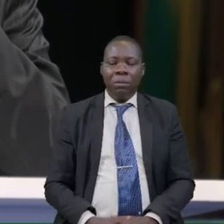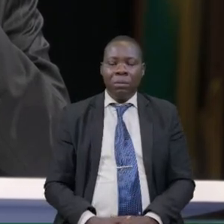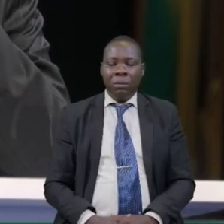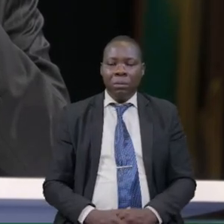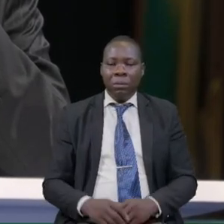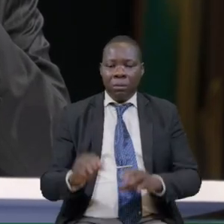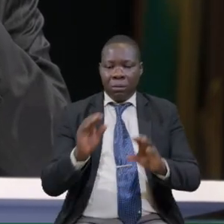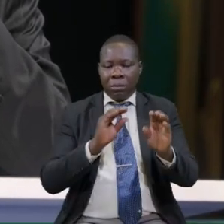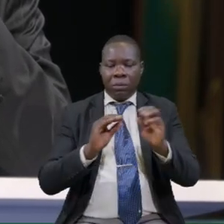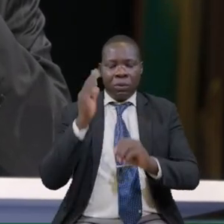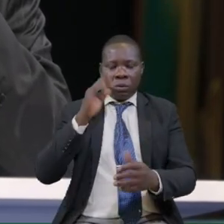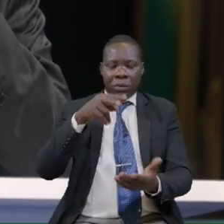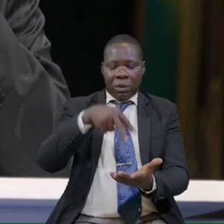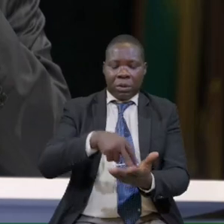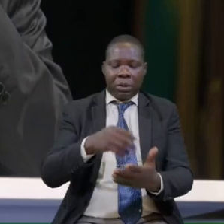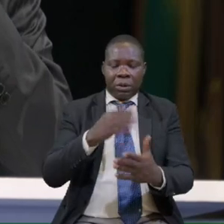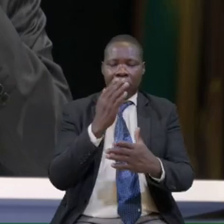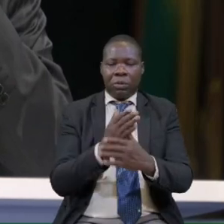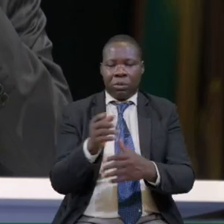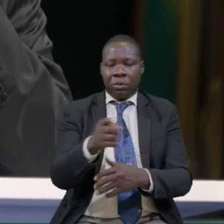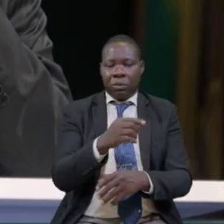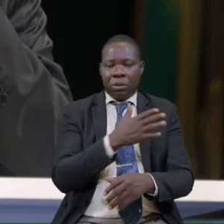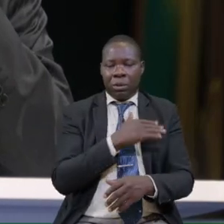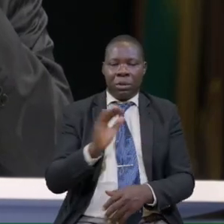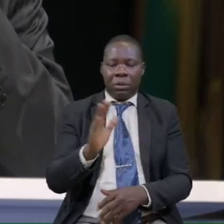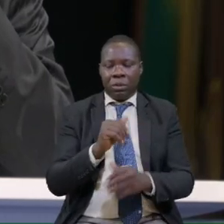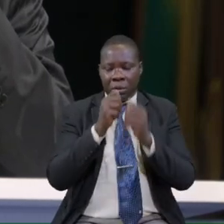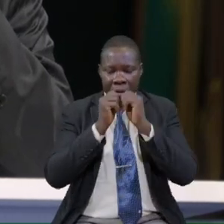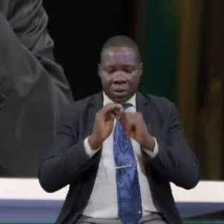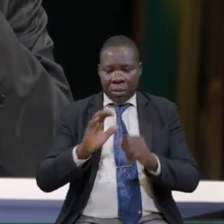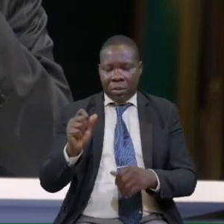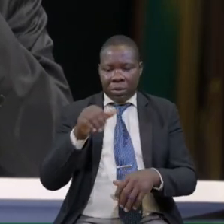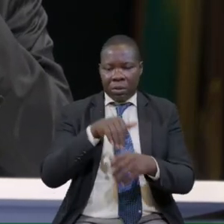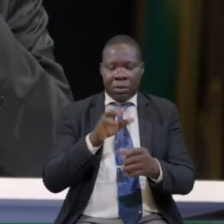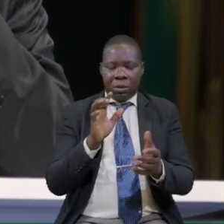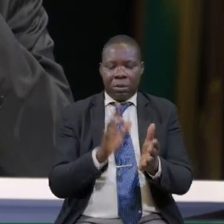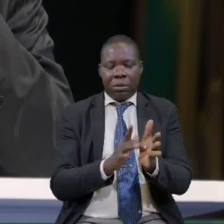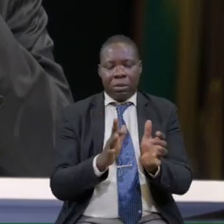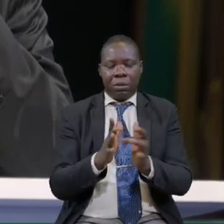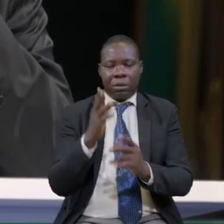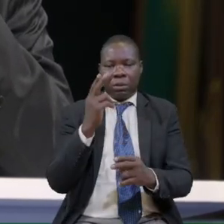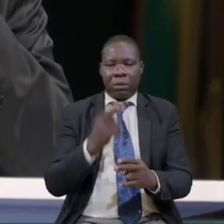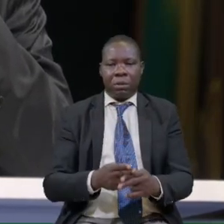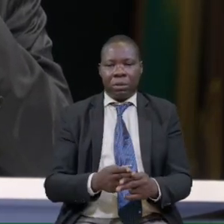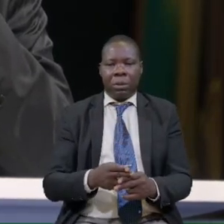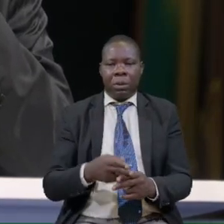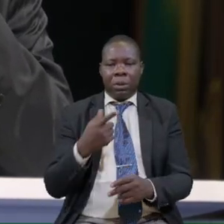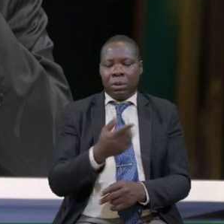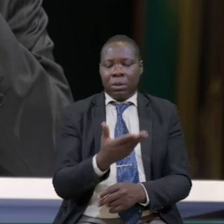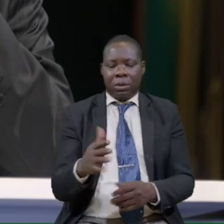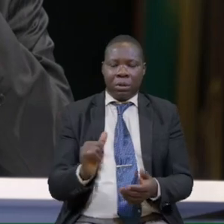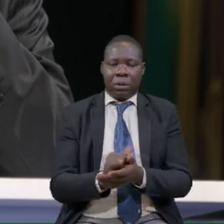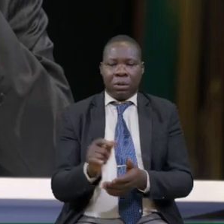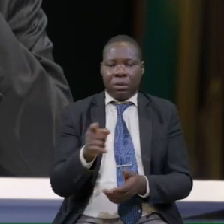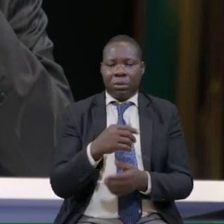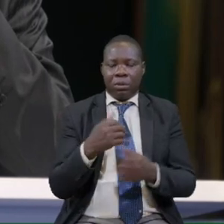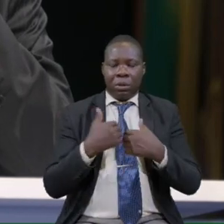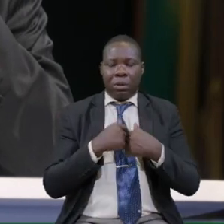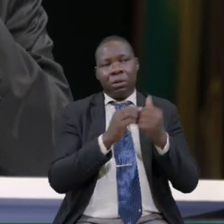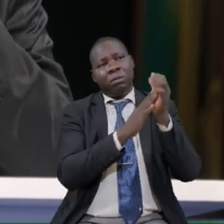Rien ne se tiendra entre vous et votre bénédiction. Ce que vous